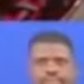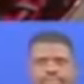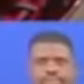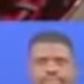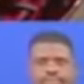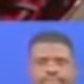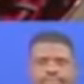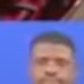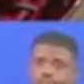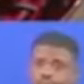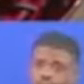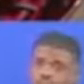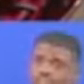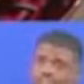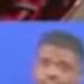Jamani na trot huyo.